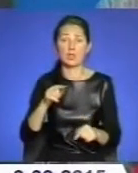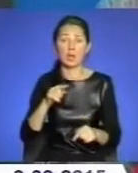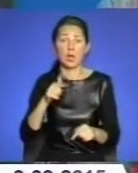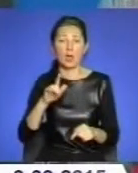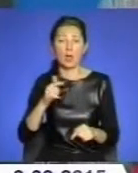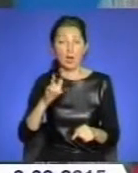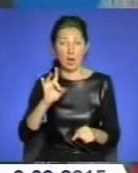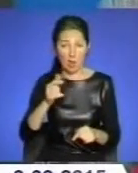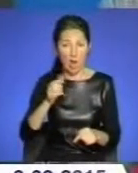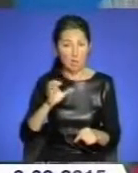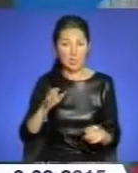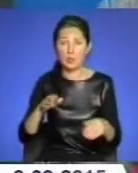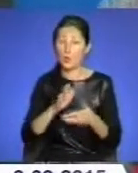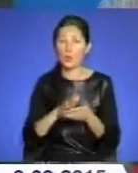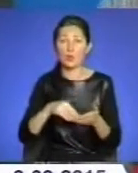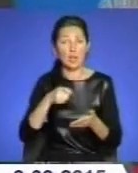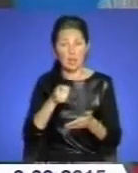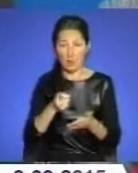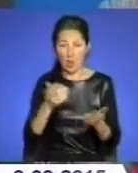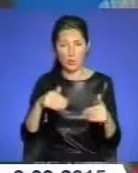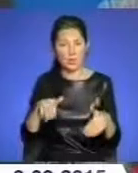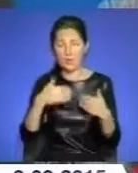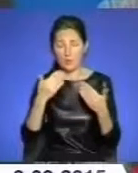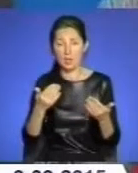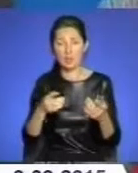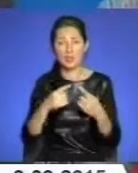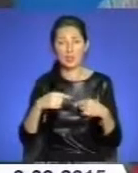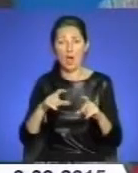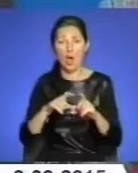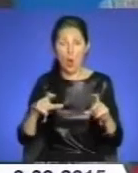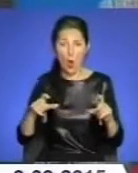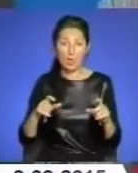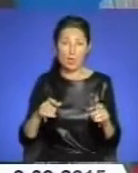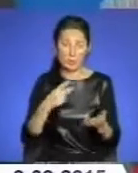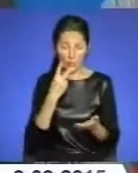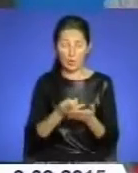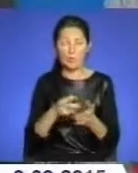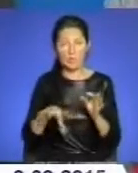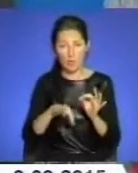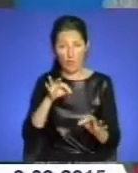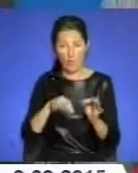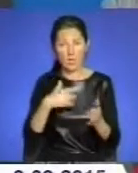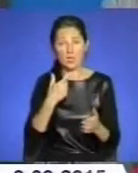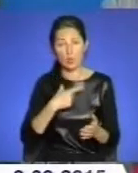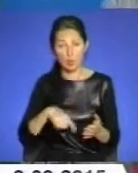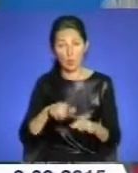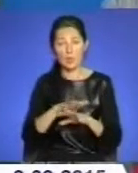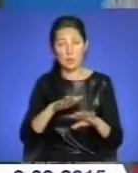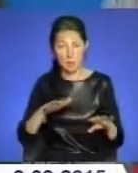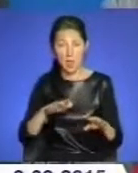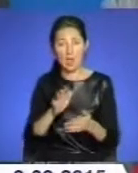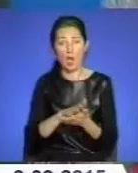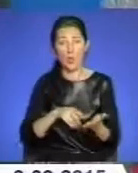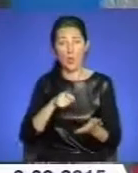не звертаючись в орган, ви подивилися, вибрали собі зал урочистих подій і подаєте відповідно вже